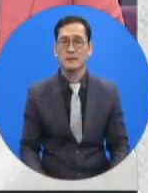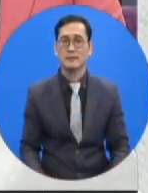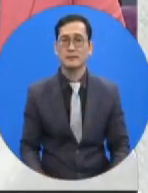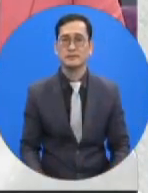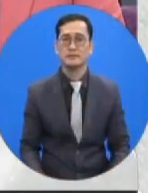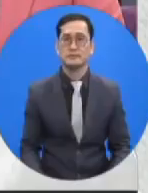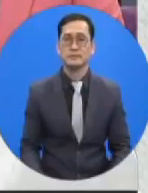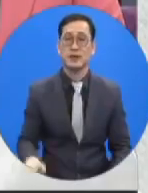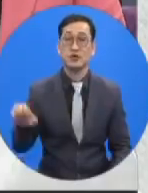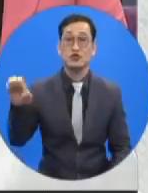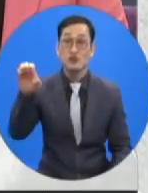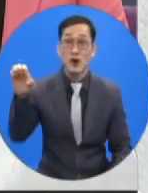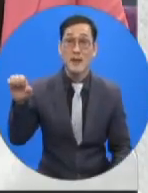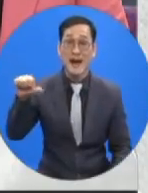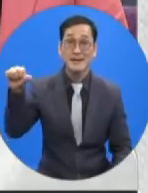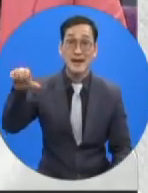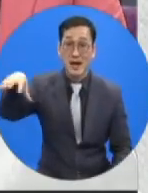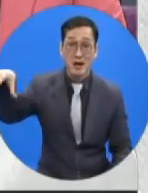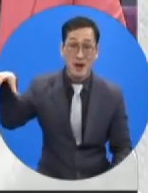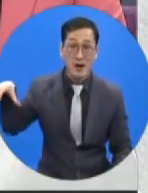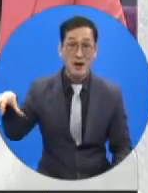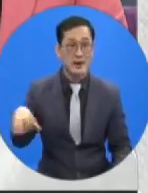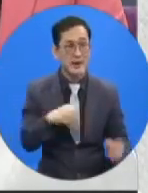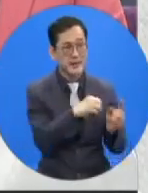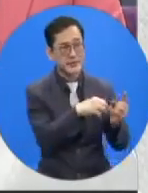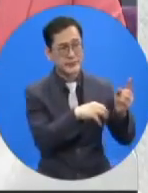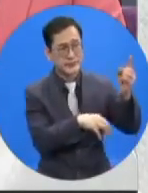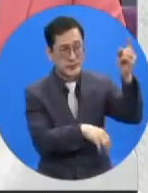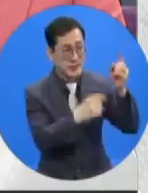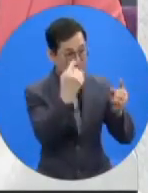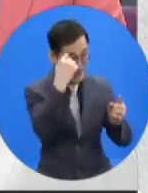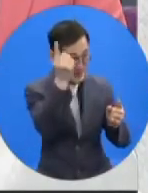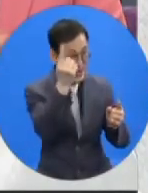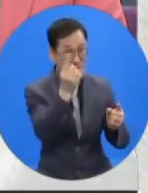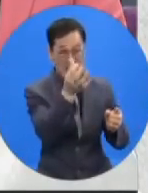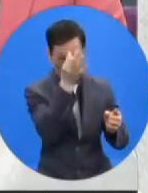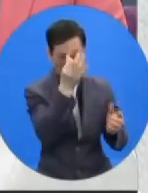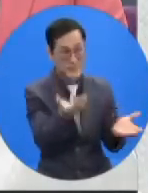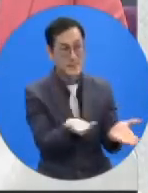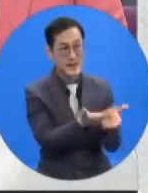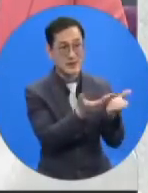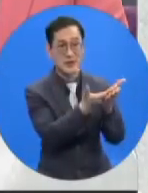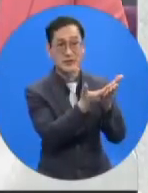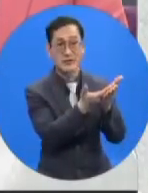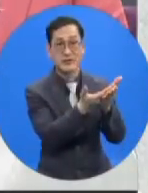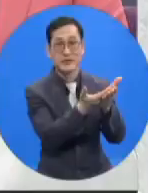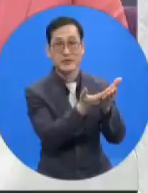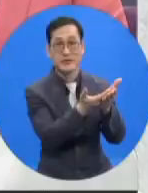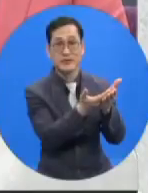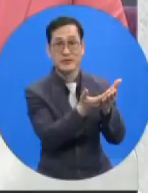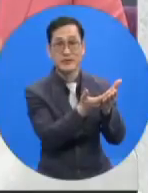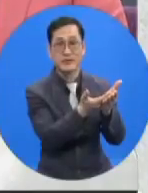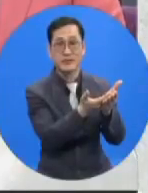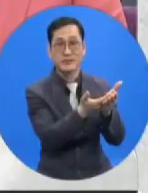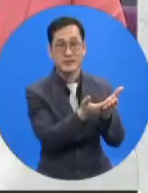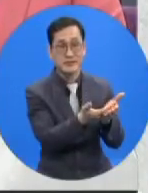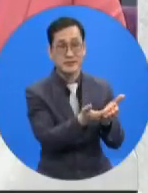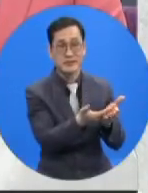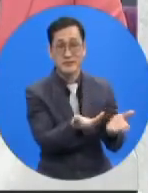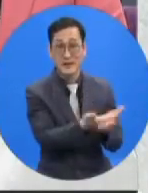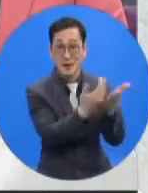아시아 국가에서 이런 얘기를 했습니다. 탄도미사일 개발 기술이 발전함에 따라서 북한이 이거를 계속 시험 삼아서 많이